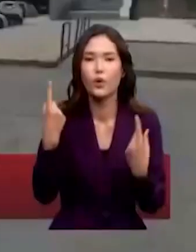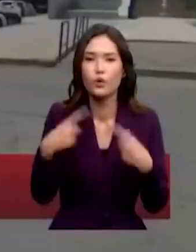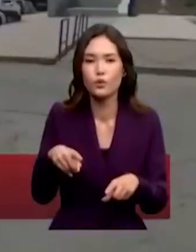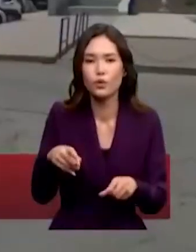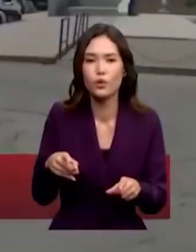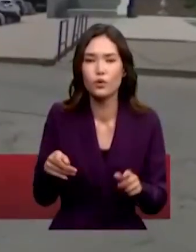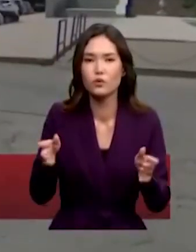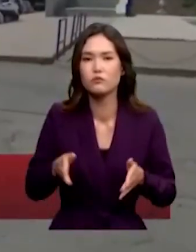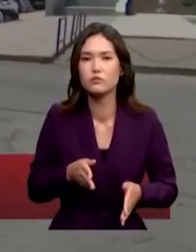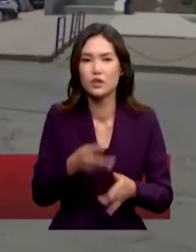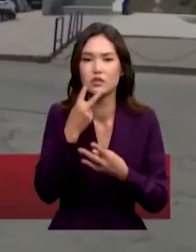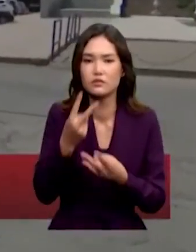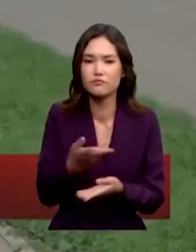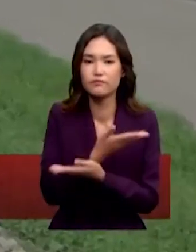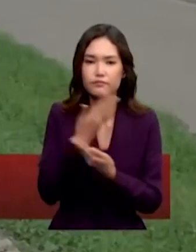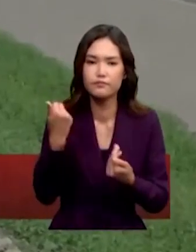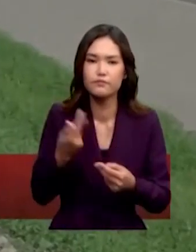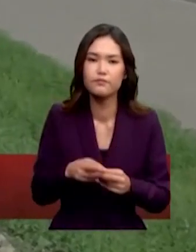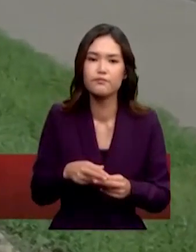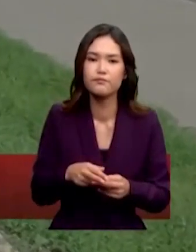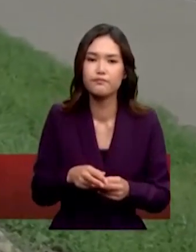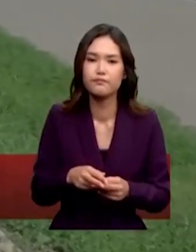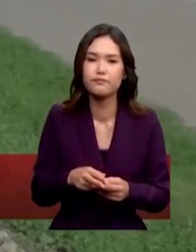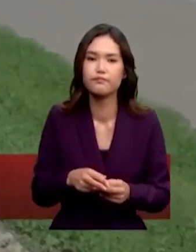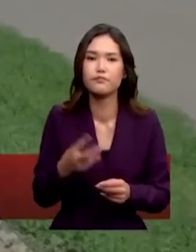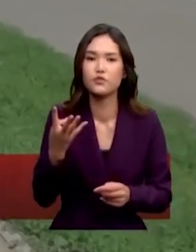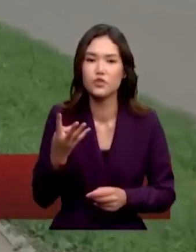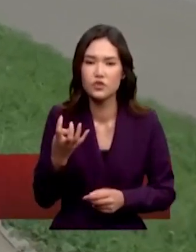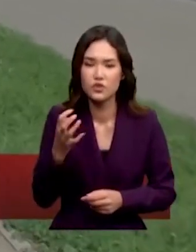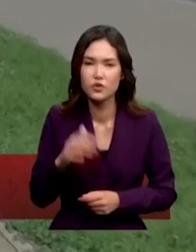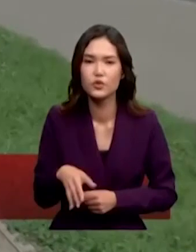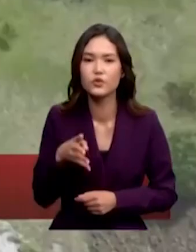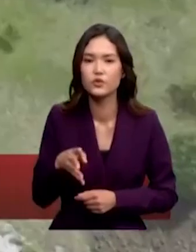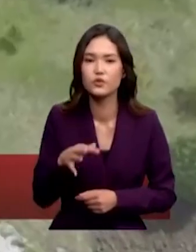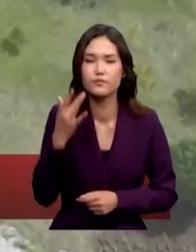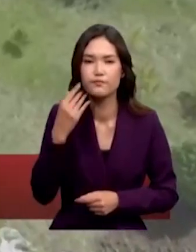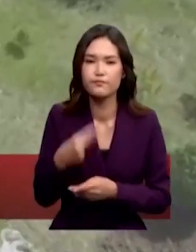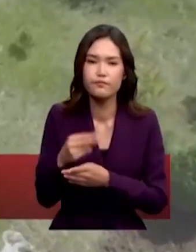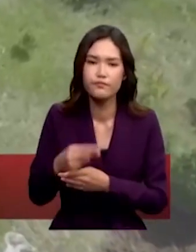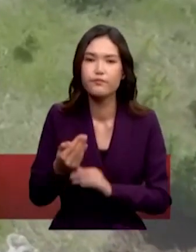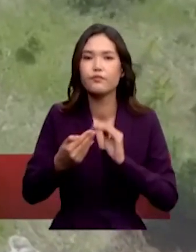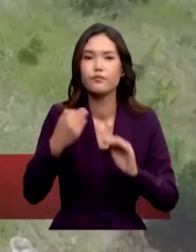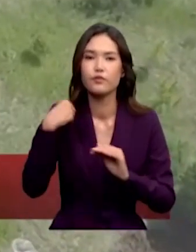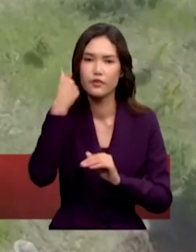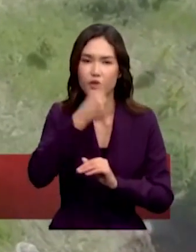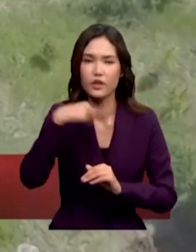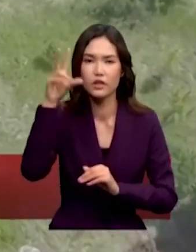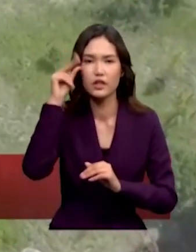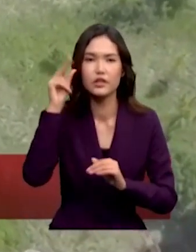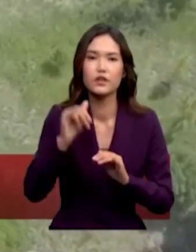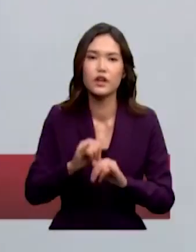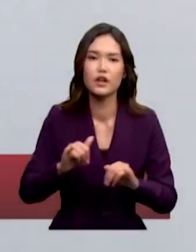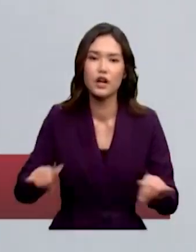Я считаю, что это нормально. Ну нет, 4 000 всего лишь. В прошлом году Министерство цифрового развития